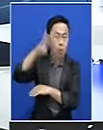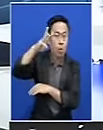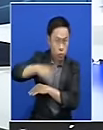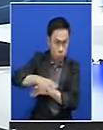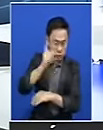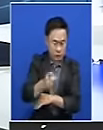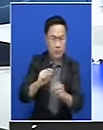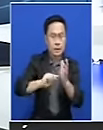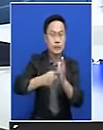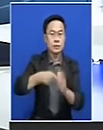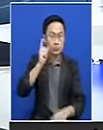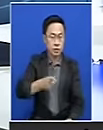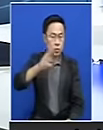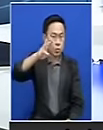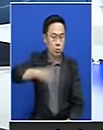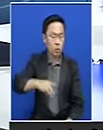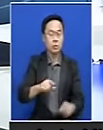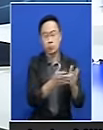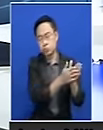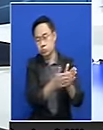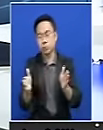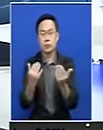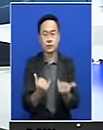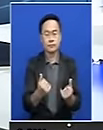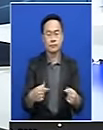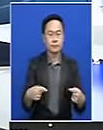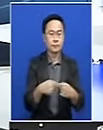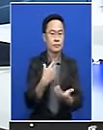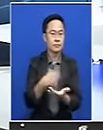เริ่มขึ้นนะครับในเวลา 18:00 นครับ กับก็เป็นบรรยากาศล่าสุดที่นำมาฝากกันนะครับ